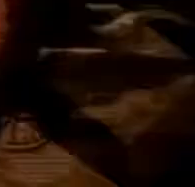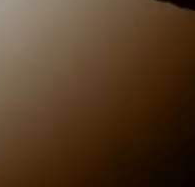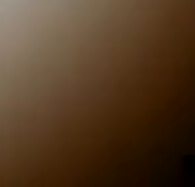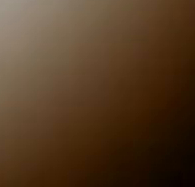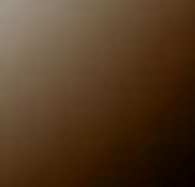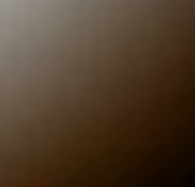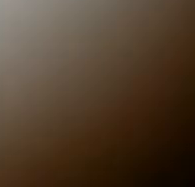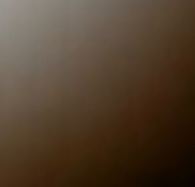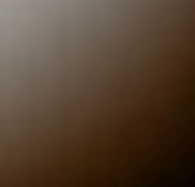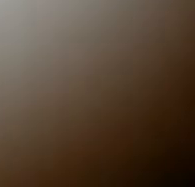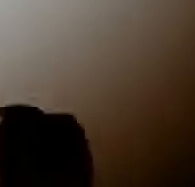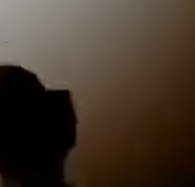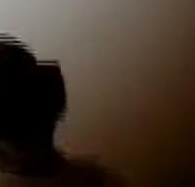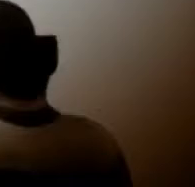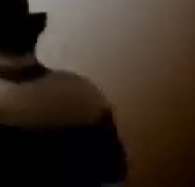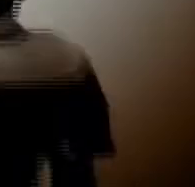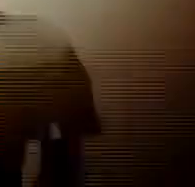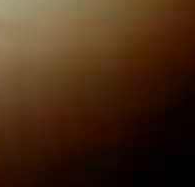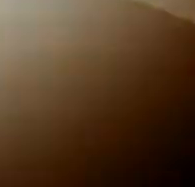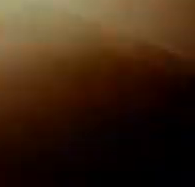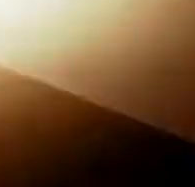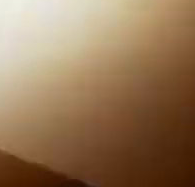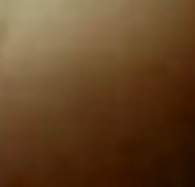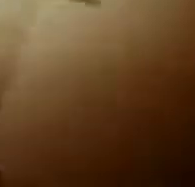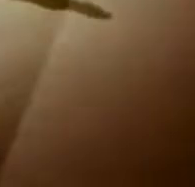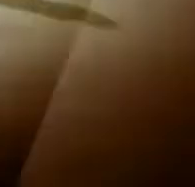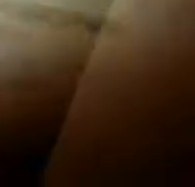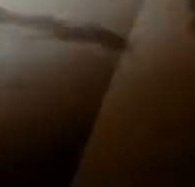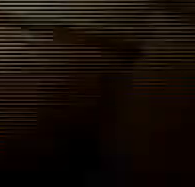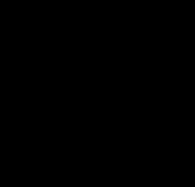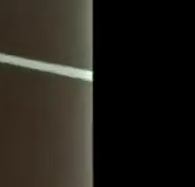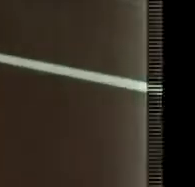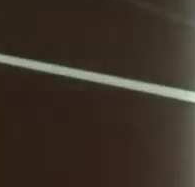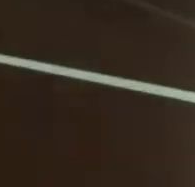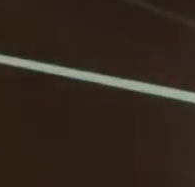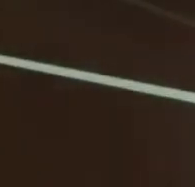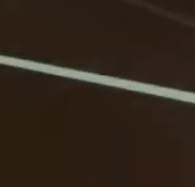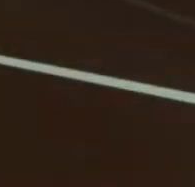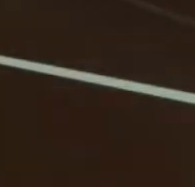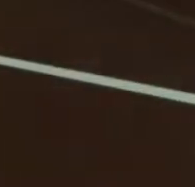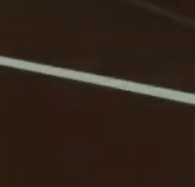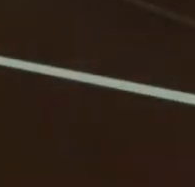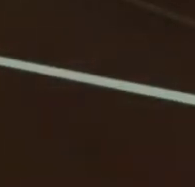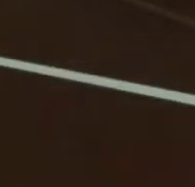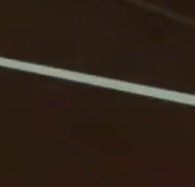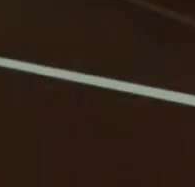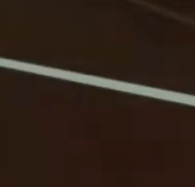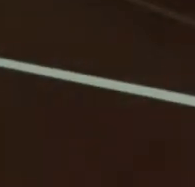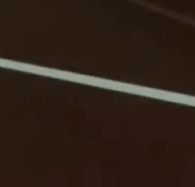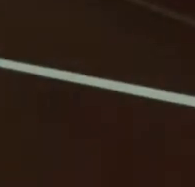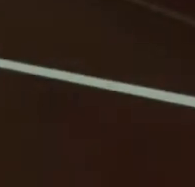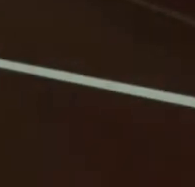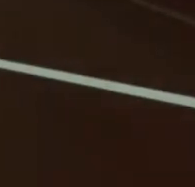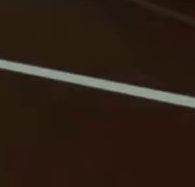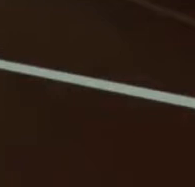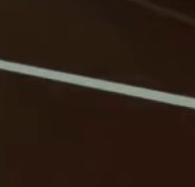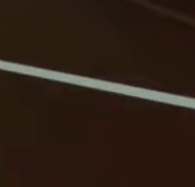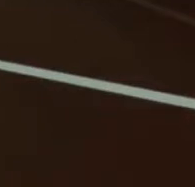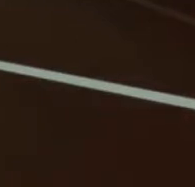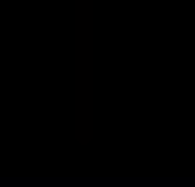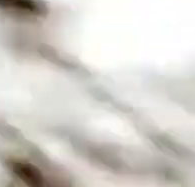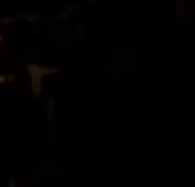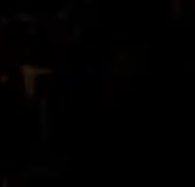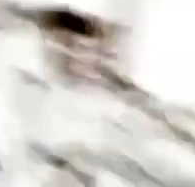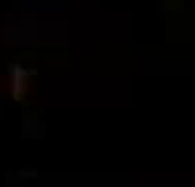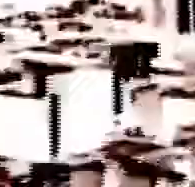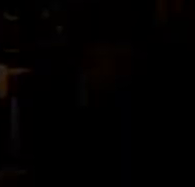wa Israeli pamoja na kuingia nchi ya ahadi hapa duniani, bado walitamani kuwa nyumbani, nchi ya